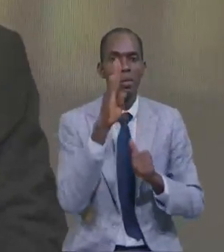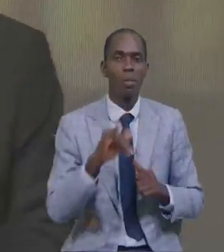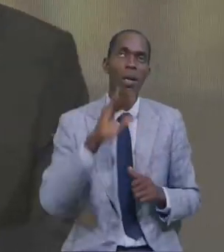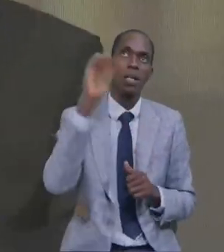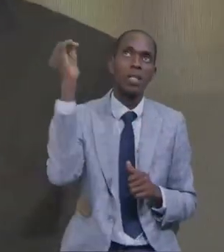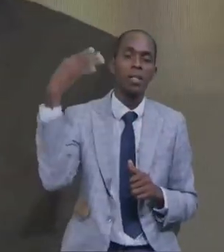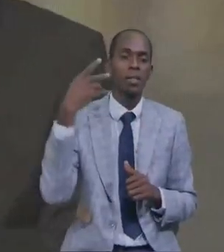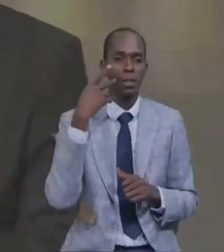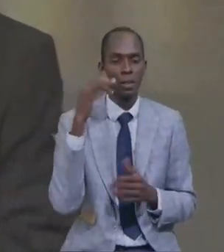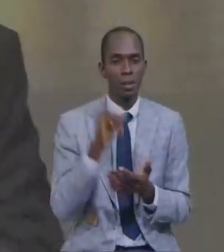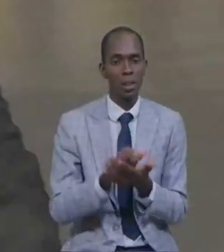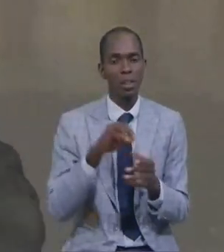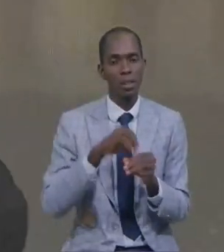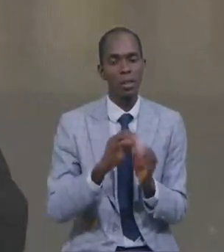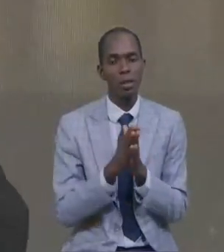Tenez ferme